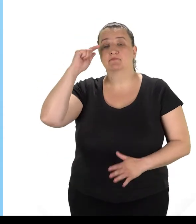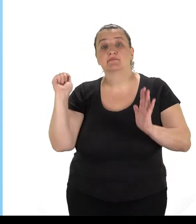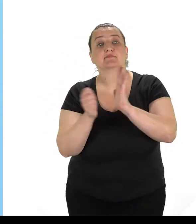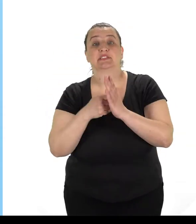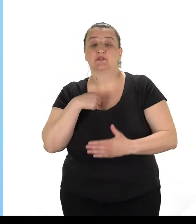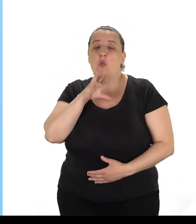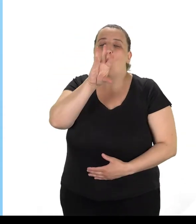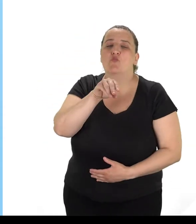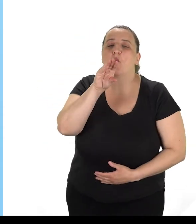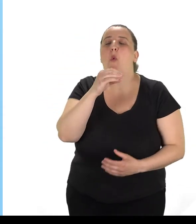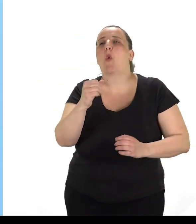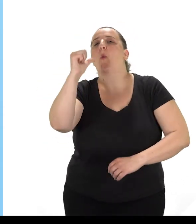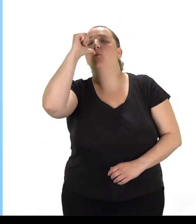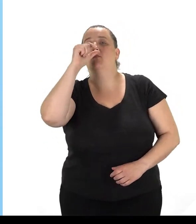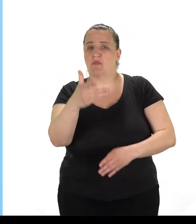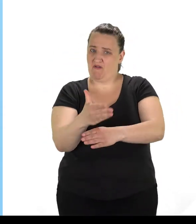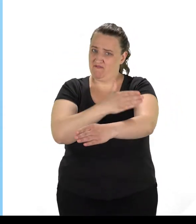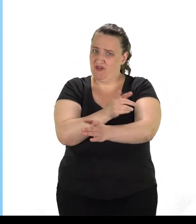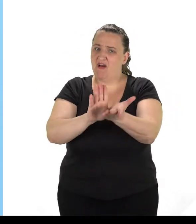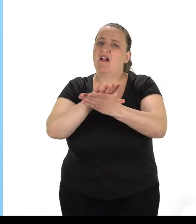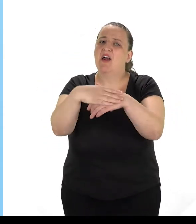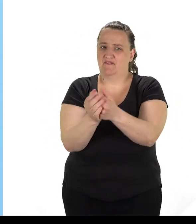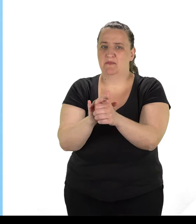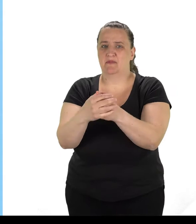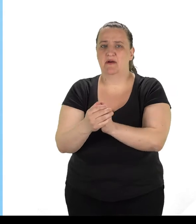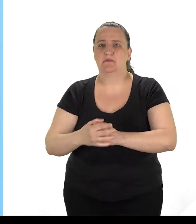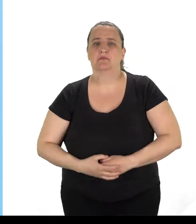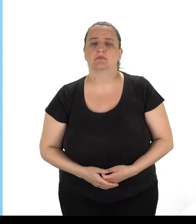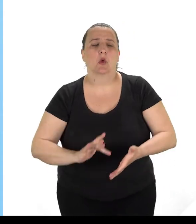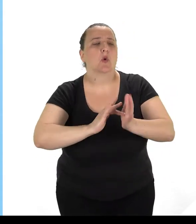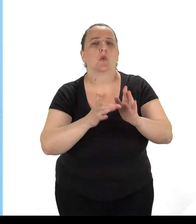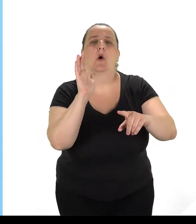Pensez à vous laver les mains avant de me mettre au sein ou de préparer mon biberon.